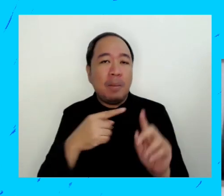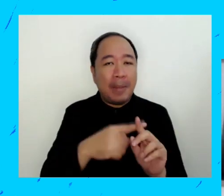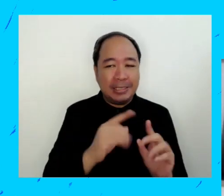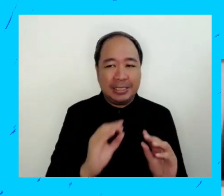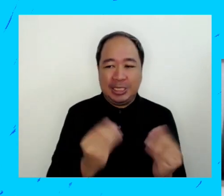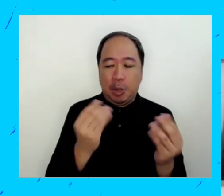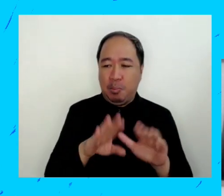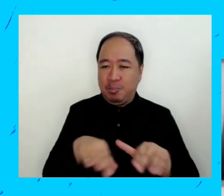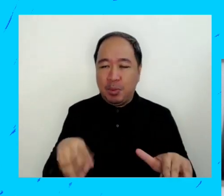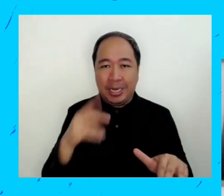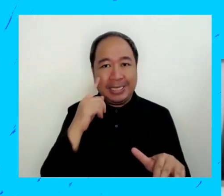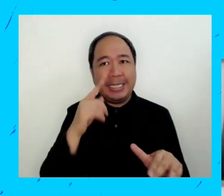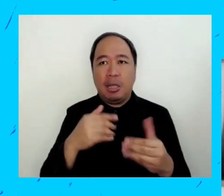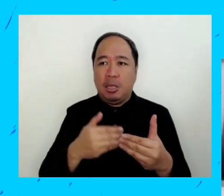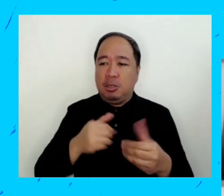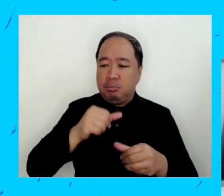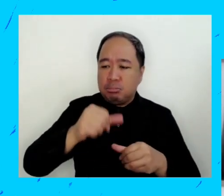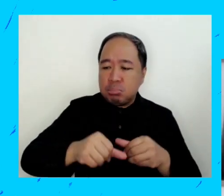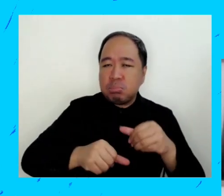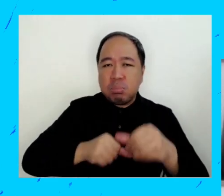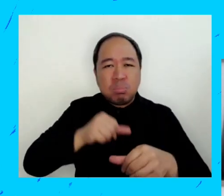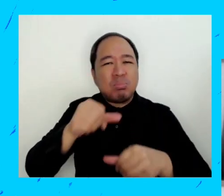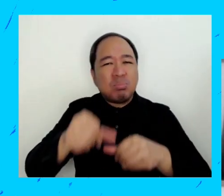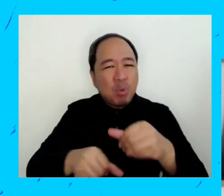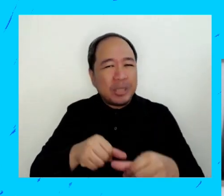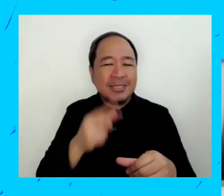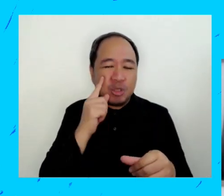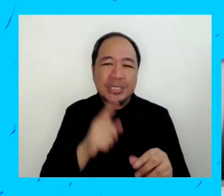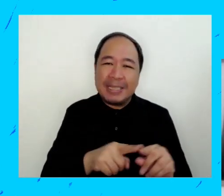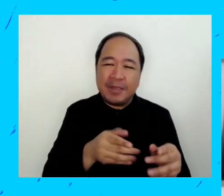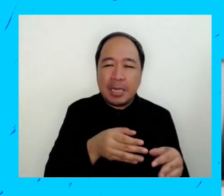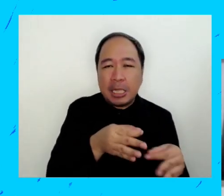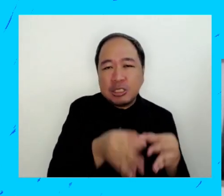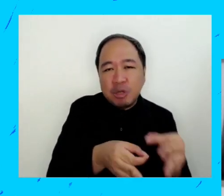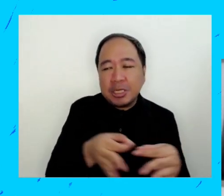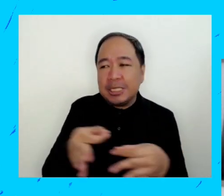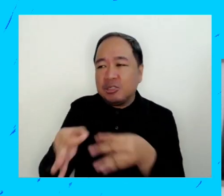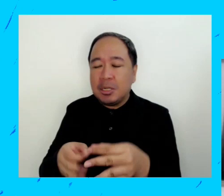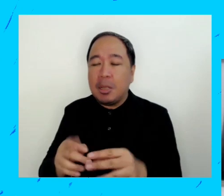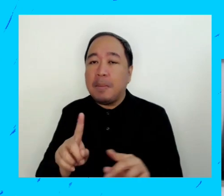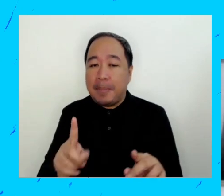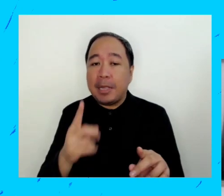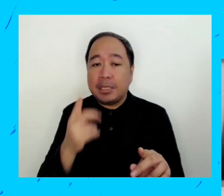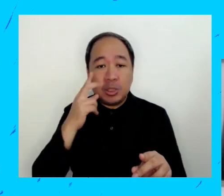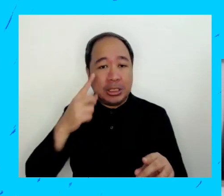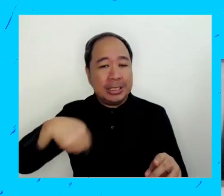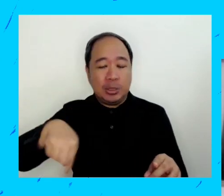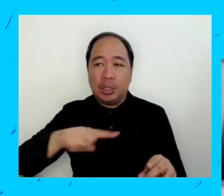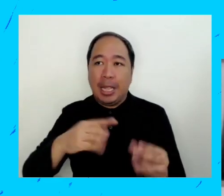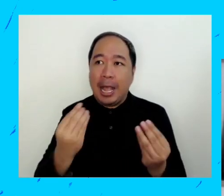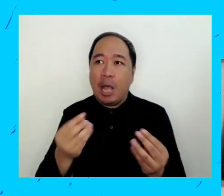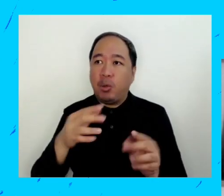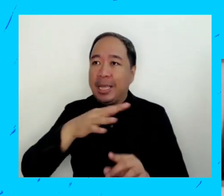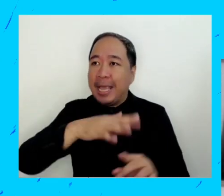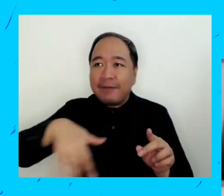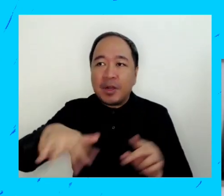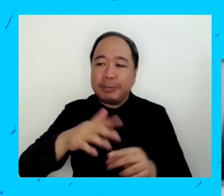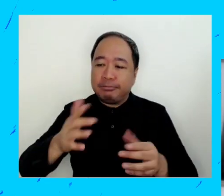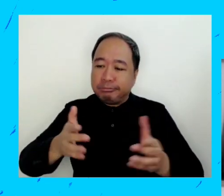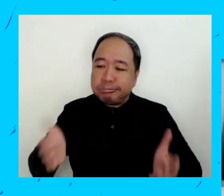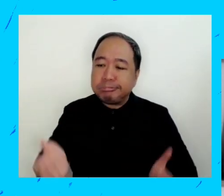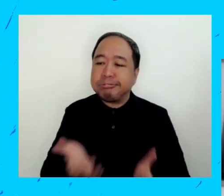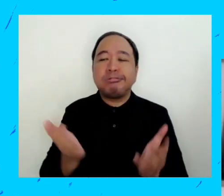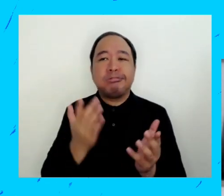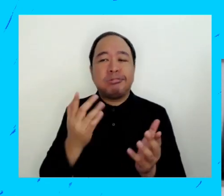D'atteindre les jeunes, les adolescents, mais c'est un processus d'apprentissage. Il y a tellement de choses à faire. Et c'est